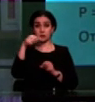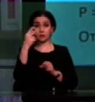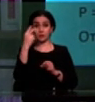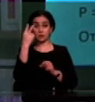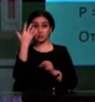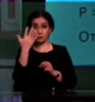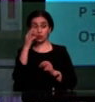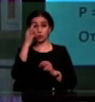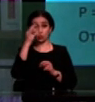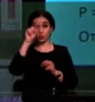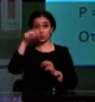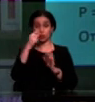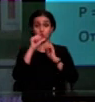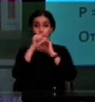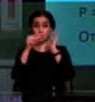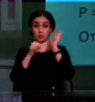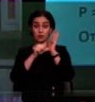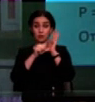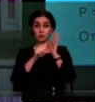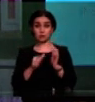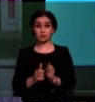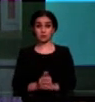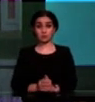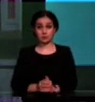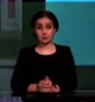4/25 или 0,16.